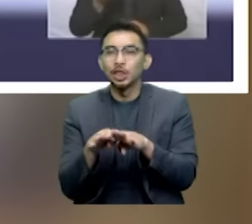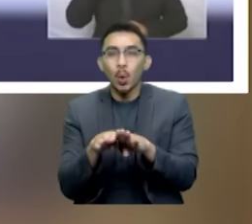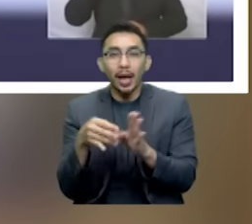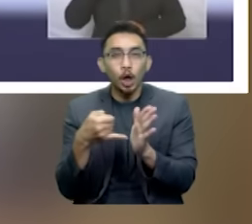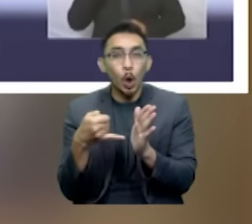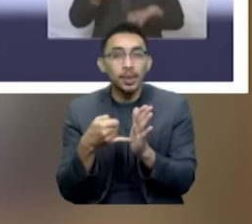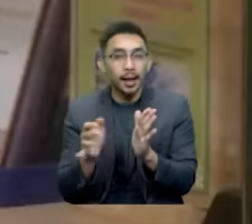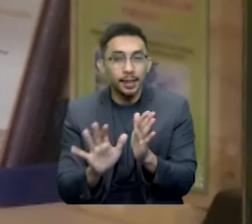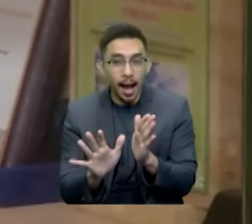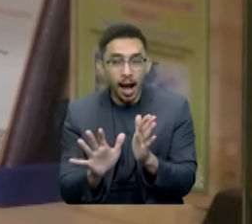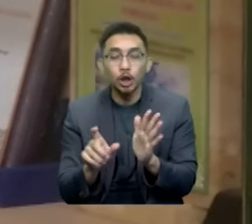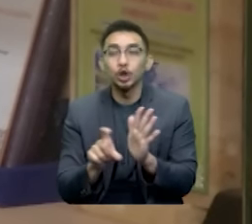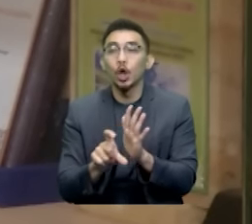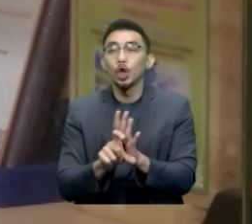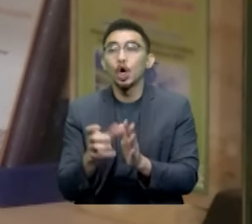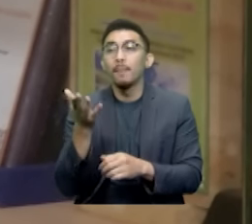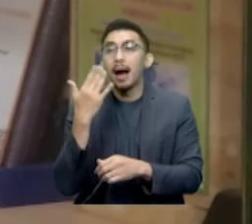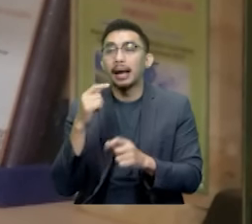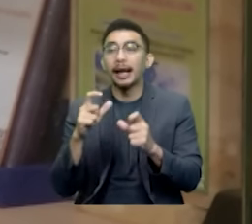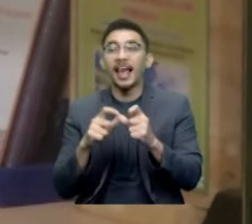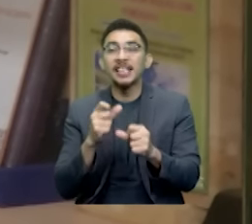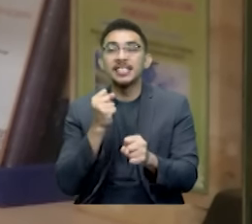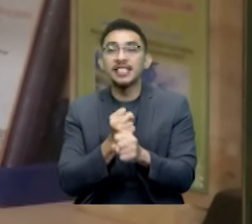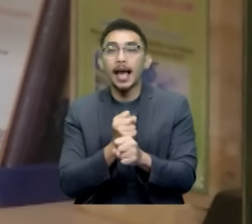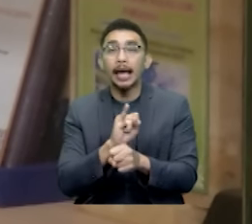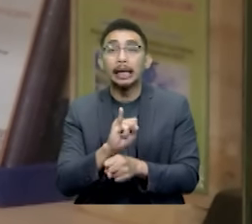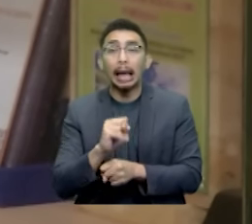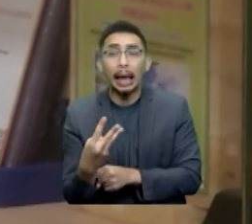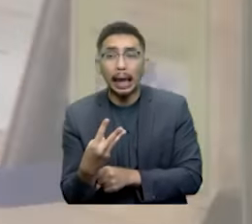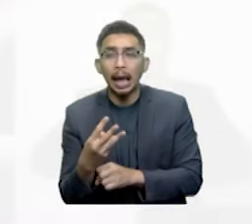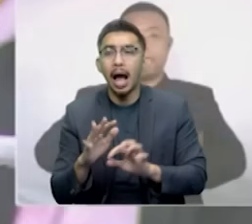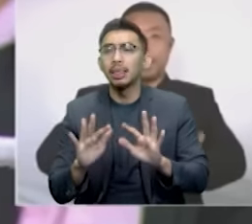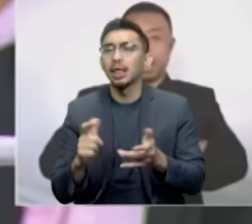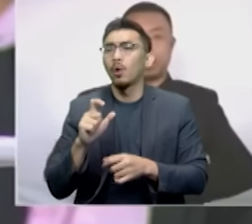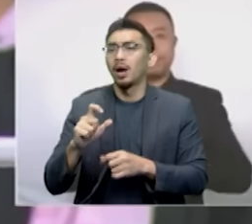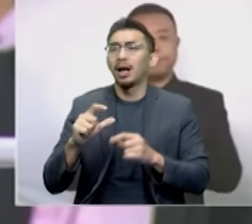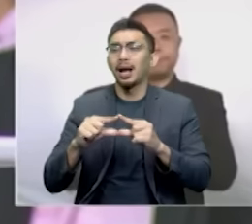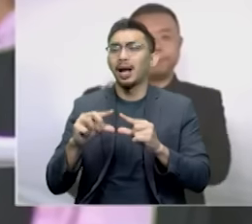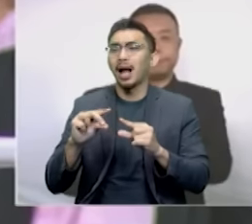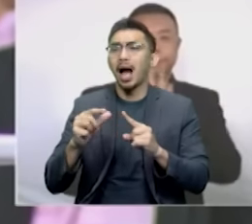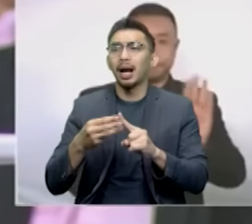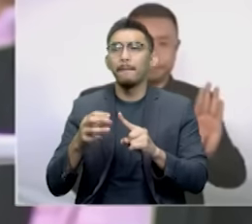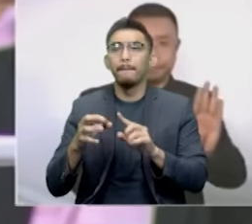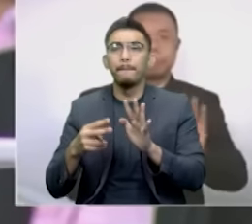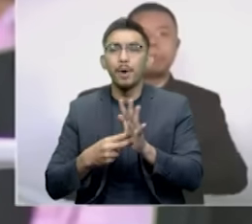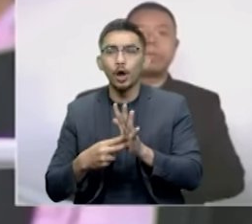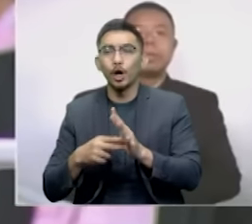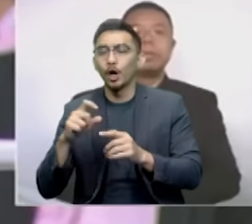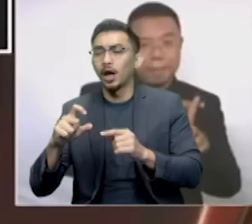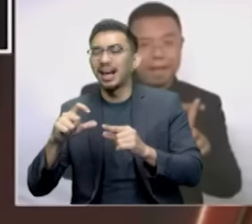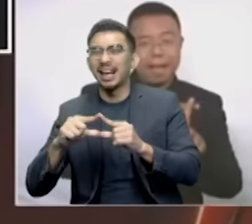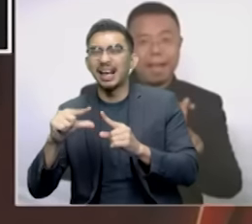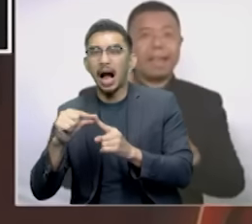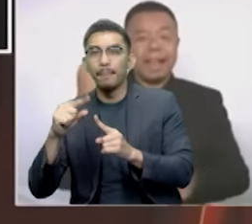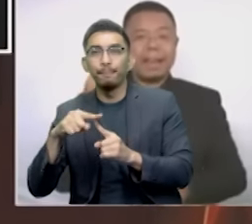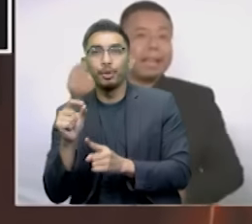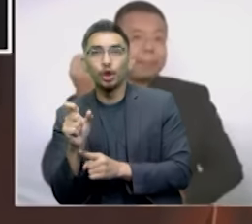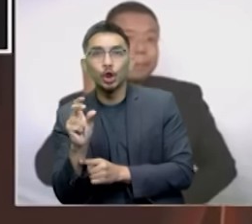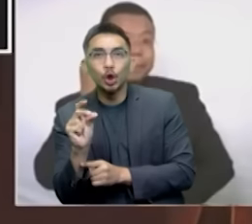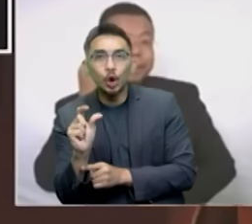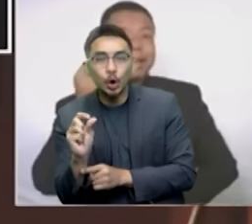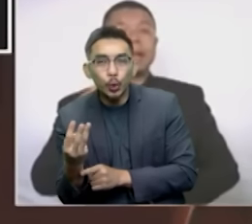ada SGIE atau carbon capture and storage misalnya. Lantaran tidak ada subtema yang melekat pada salah satu